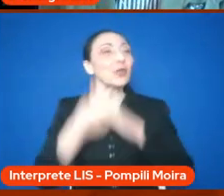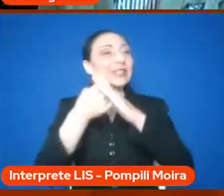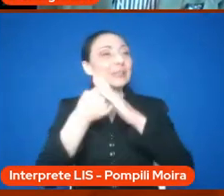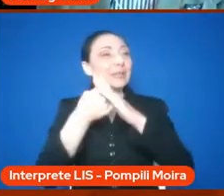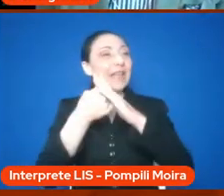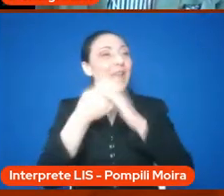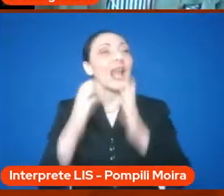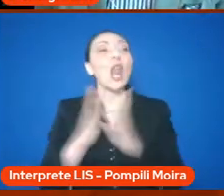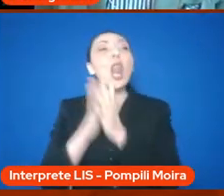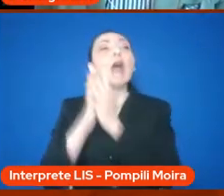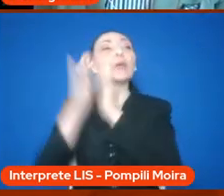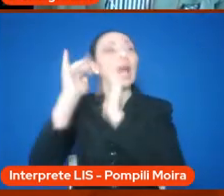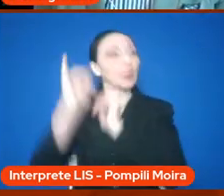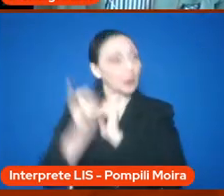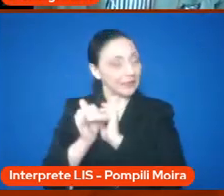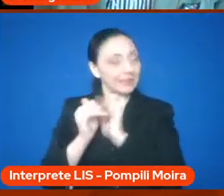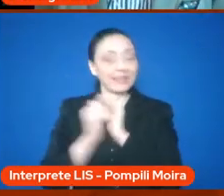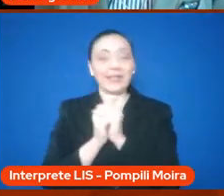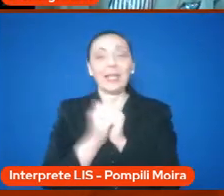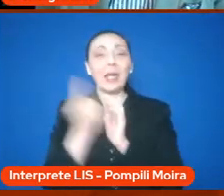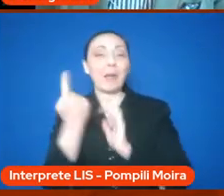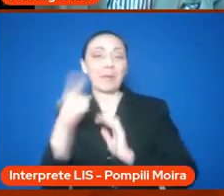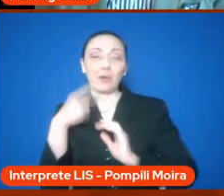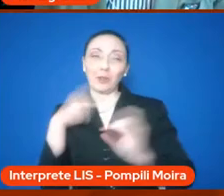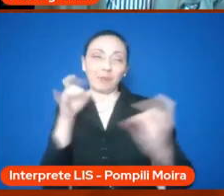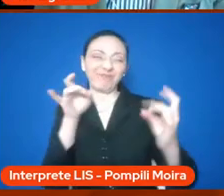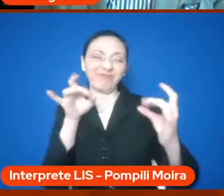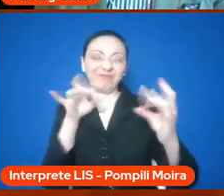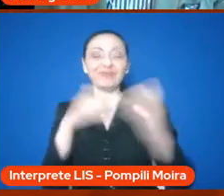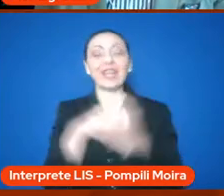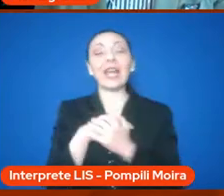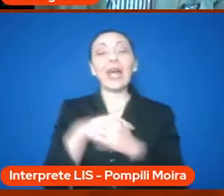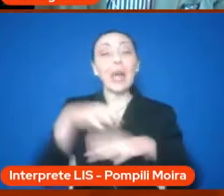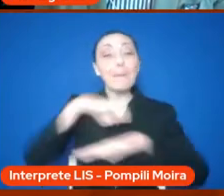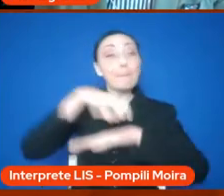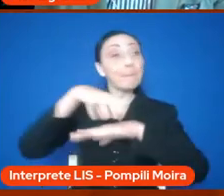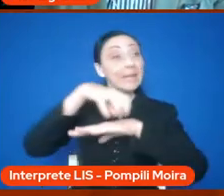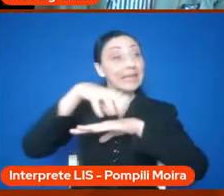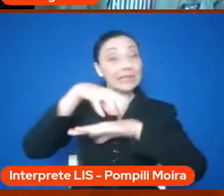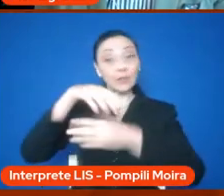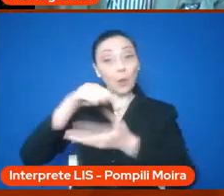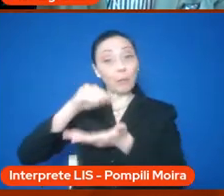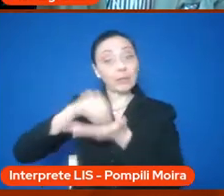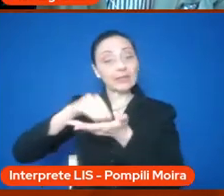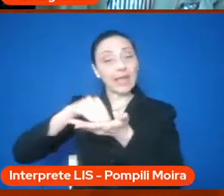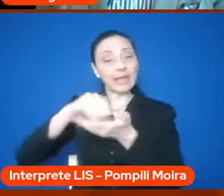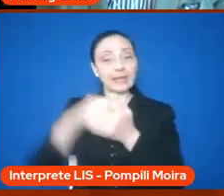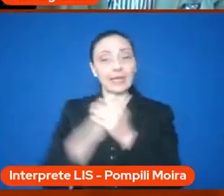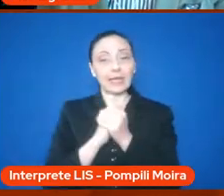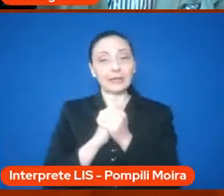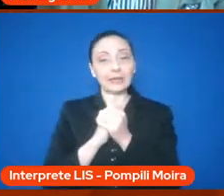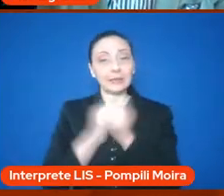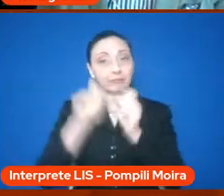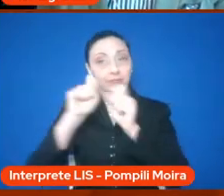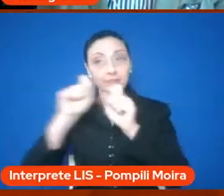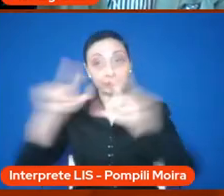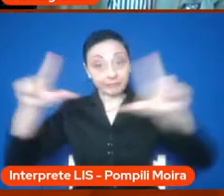quindi insomma siamo affiatatissimi. Il ministro invece c'è, è presente? Posso vederlo?